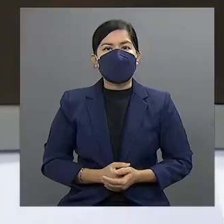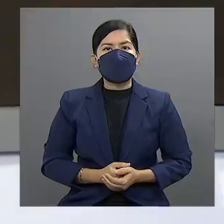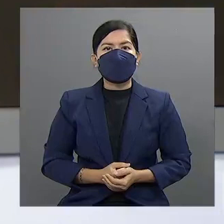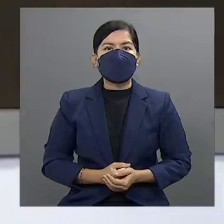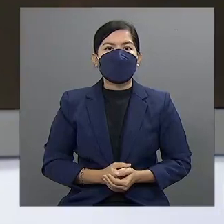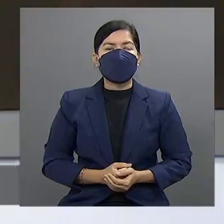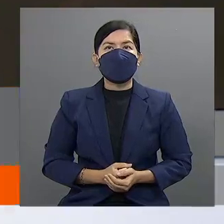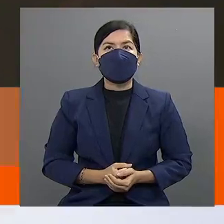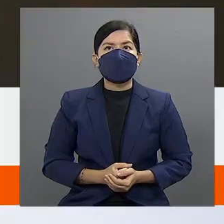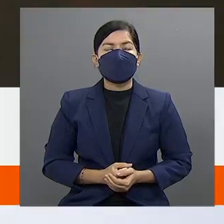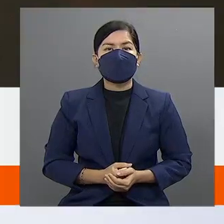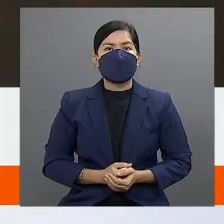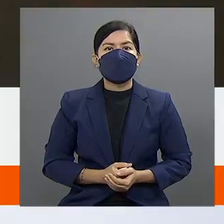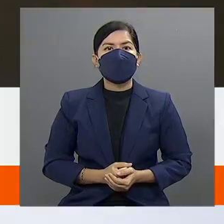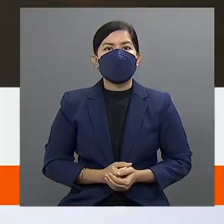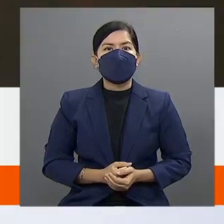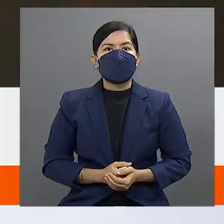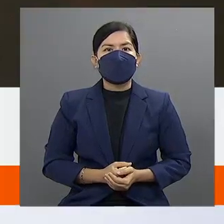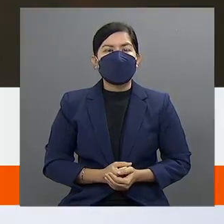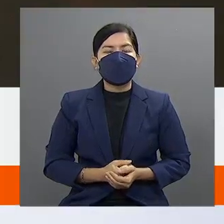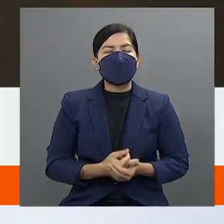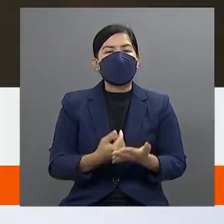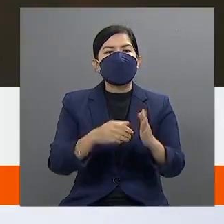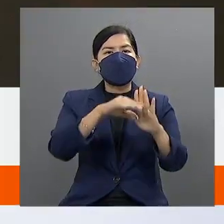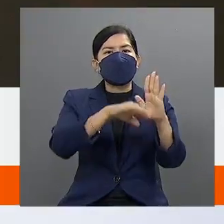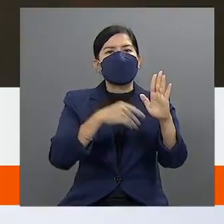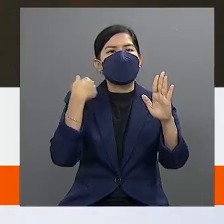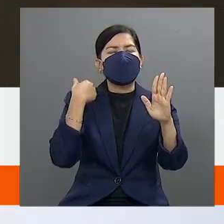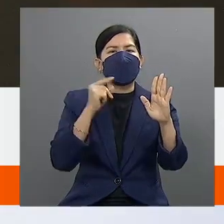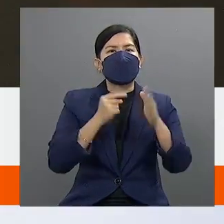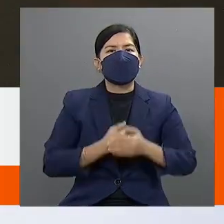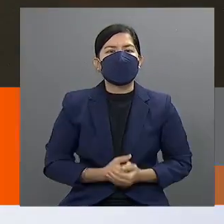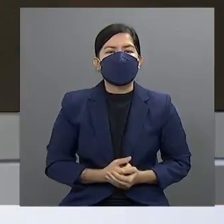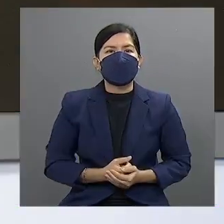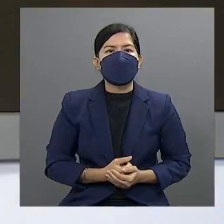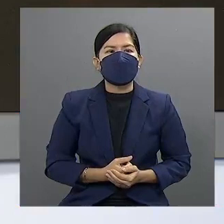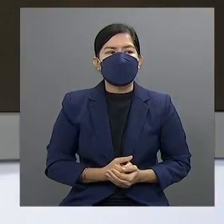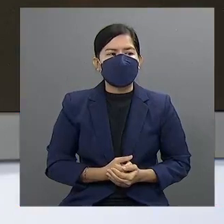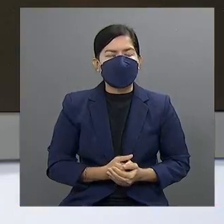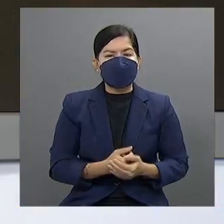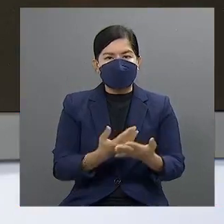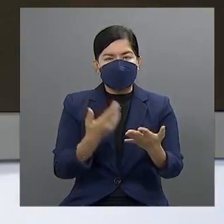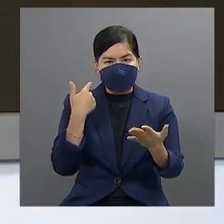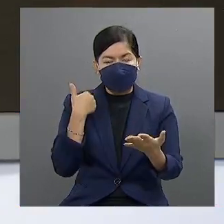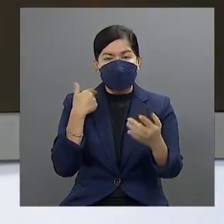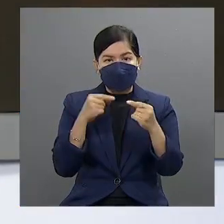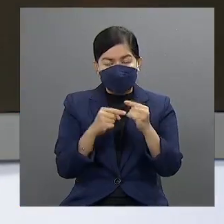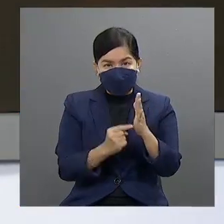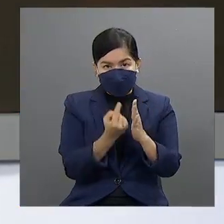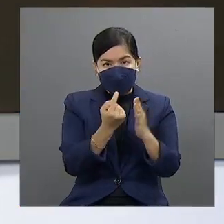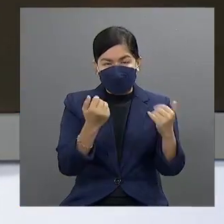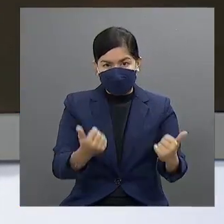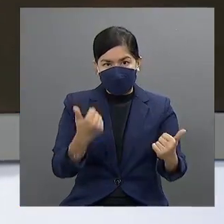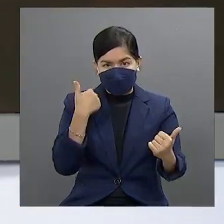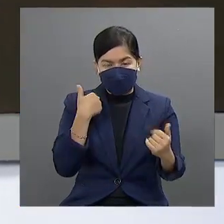กลางคืนดูจะลุ้นไม่ขึ้นแล้วนะคะกับการขอให้รัฐเปิดสถานบริการภายในวันที่1ธันวาคมนี้ค่ะเพราะว่าเมื่อเช้านี้เองมีรายงานจากสบคชุด